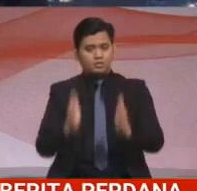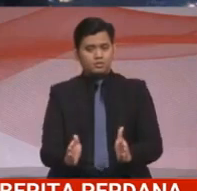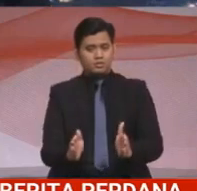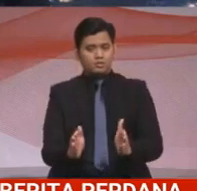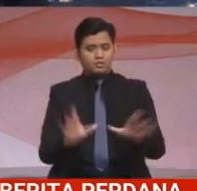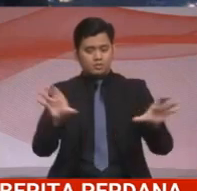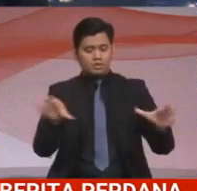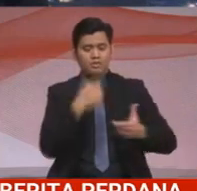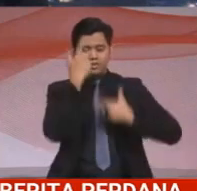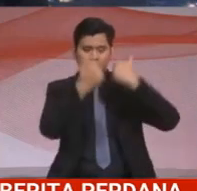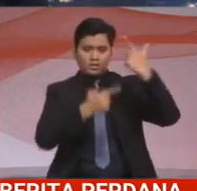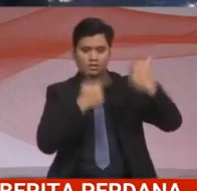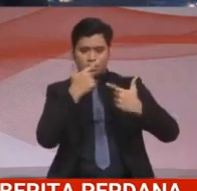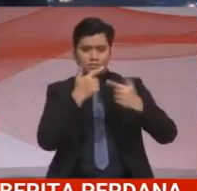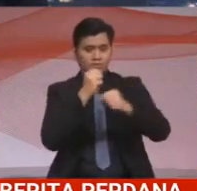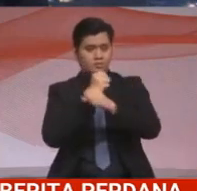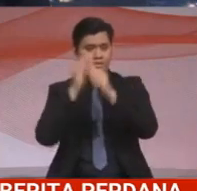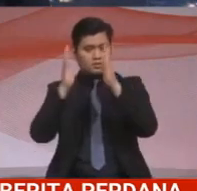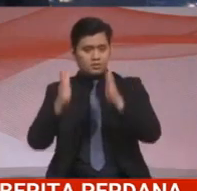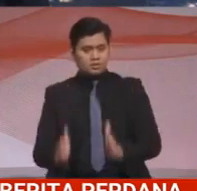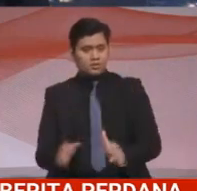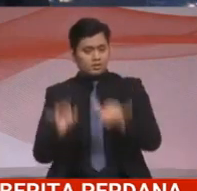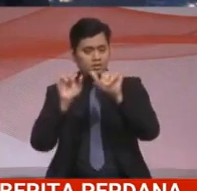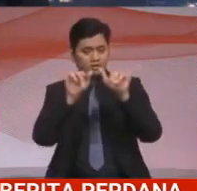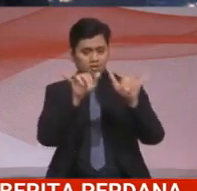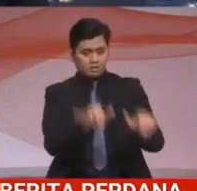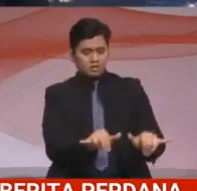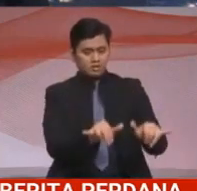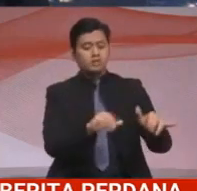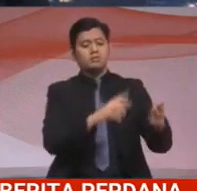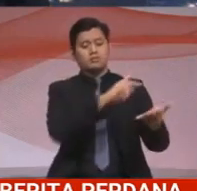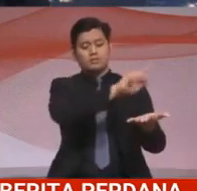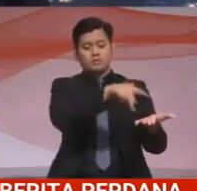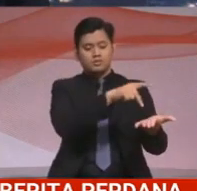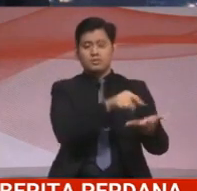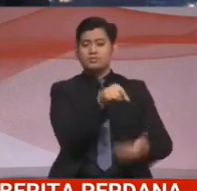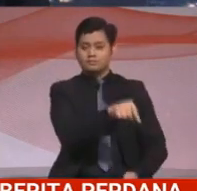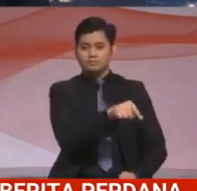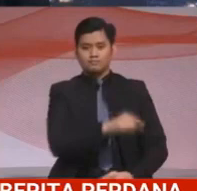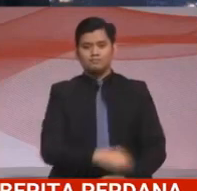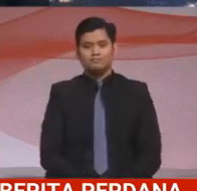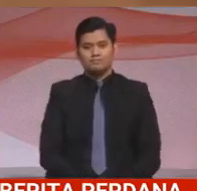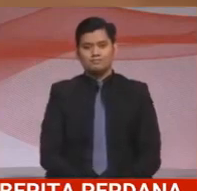ingin membuat lawatan termasuk pekerja yang tinggal di luar pusat berkenaan